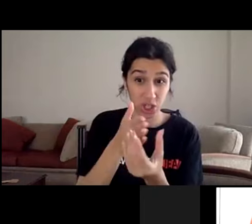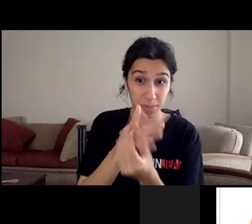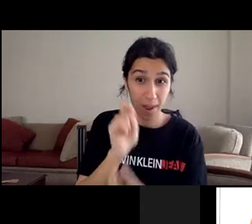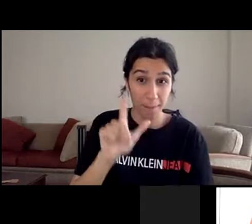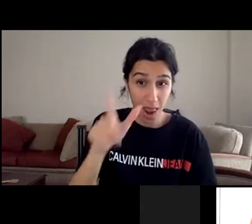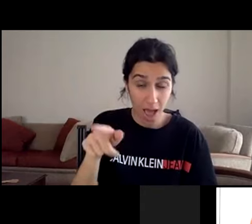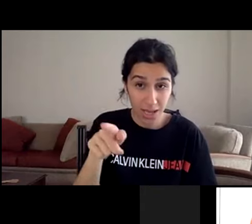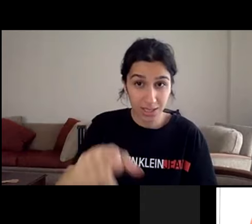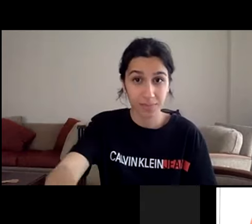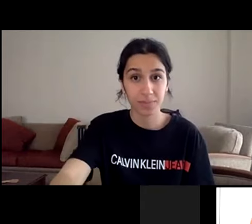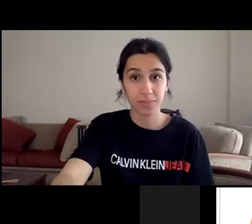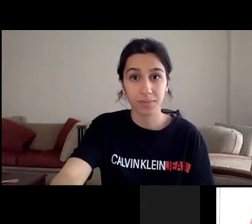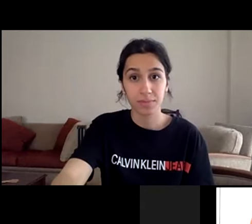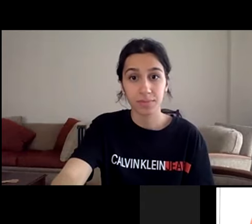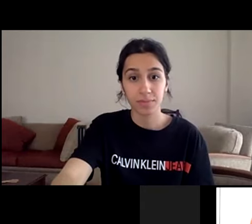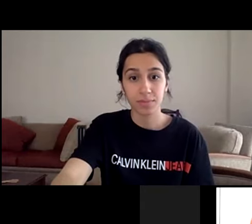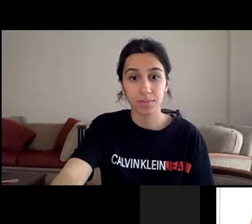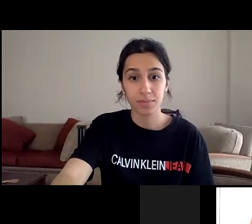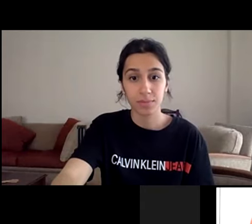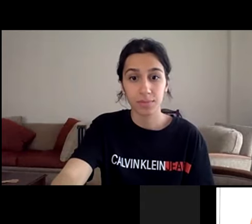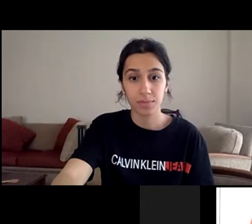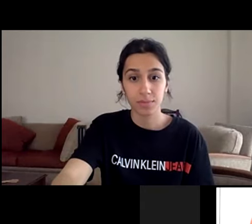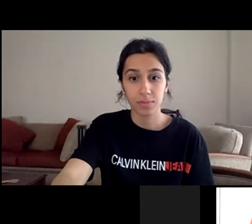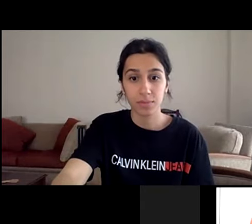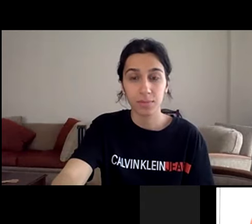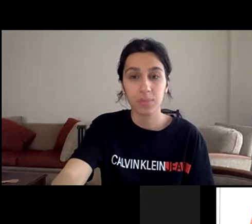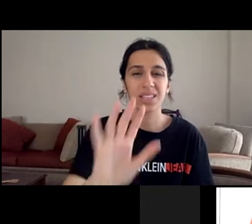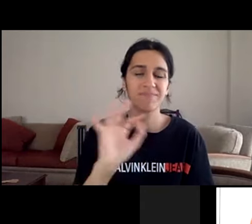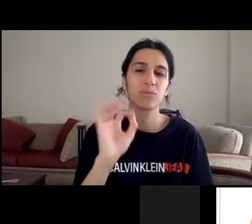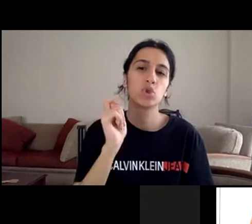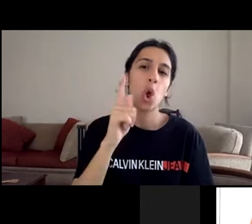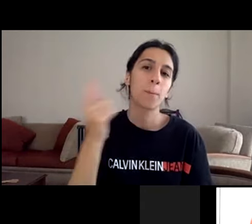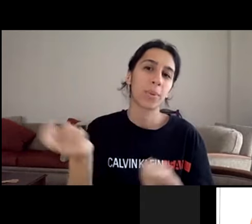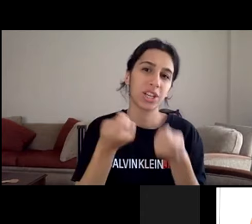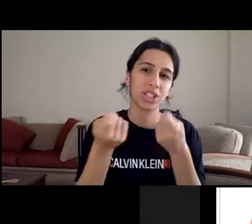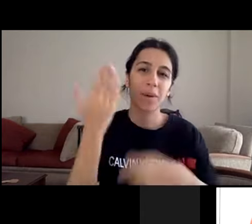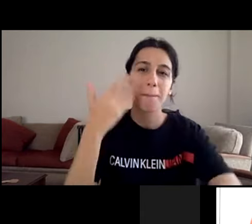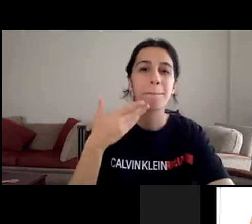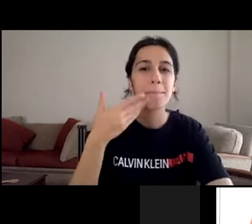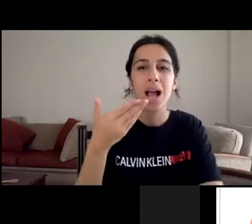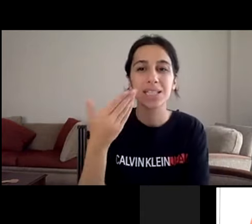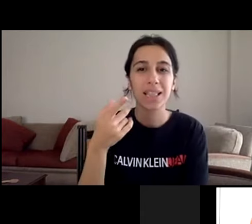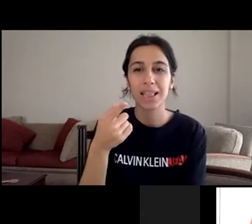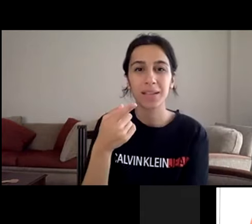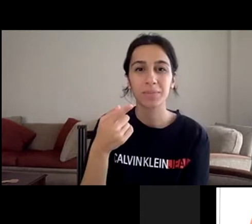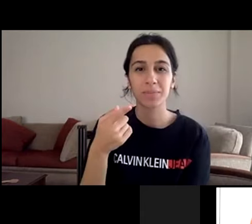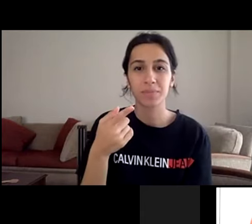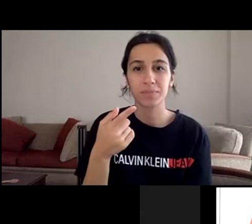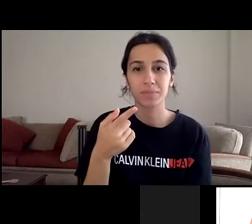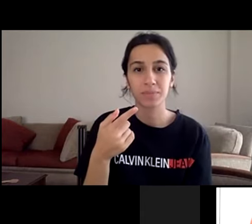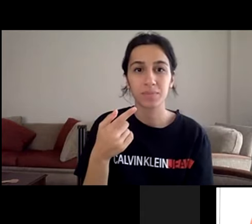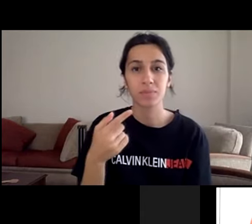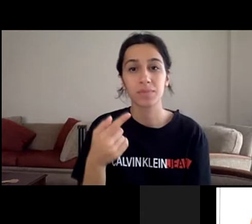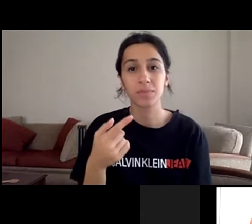istiyorsunuz? Evet, evet. Peki, yani tabii zor bir iş zaten. Bu demin bahsettiğimiz kompleks süreçlerden biri. Oraya